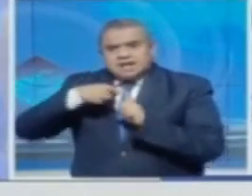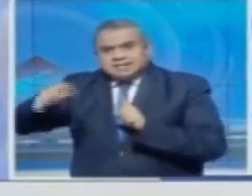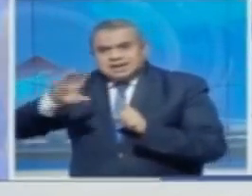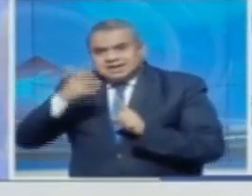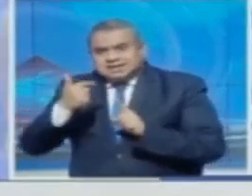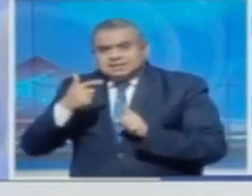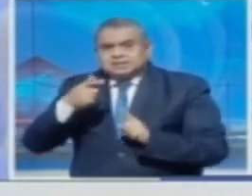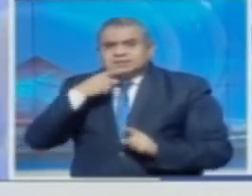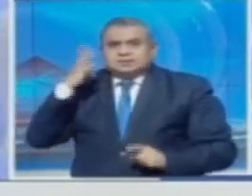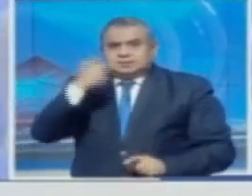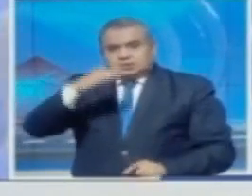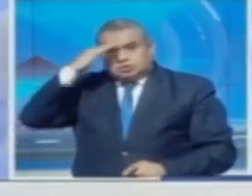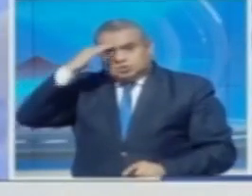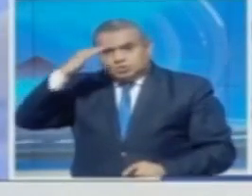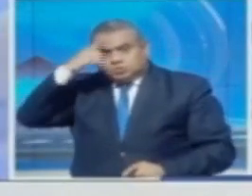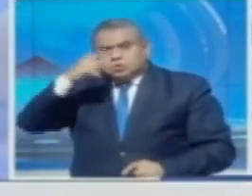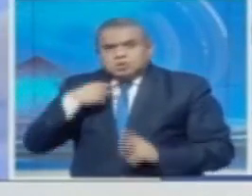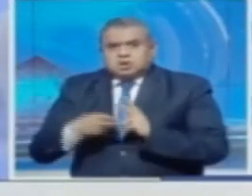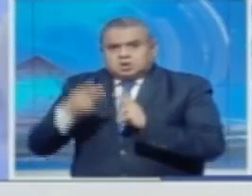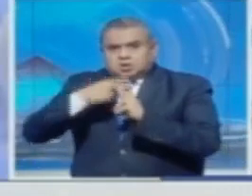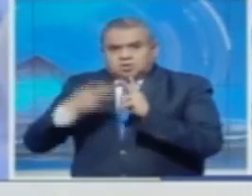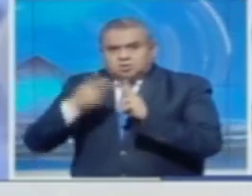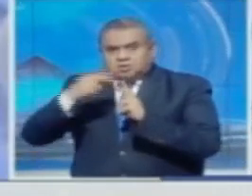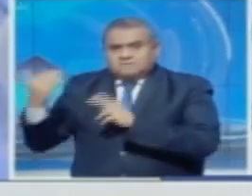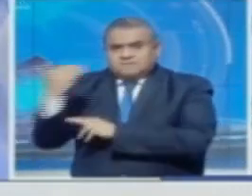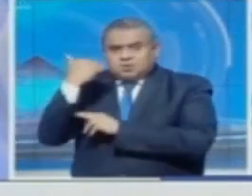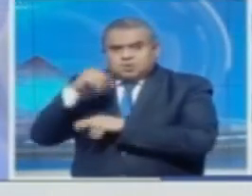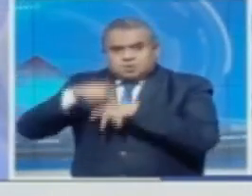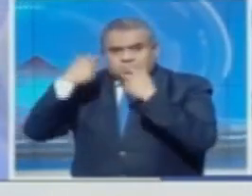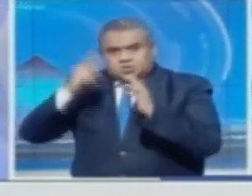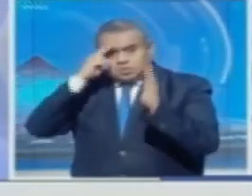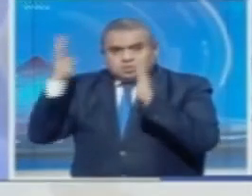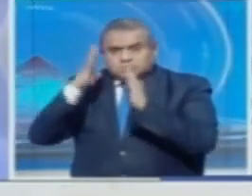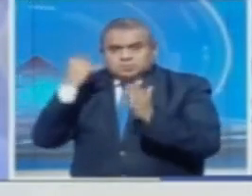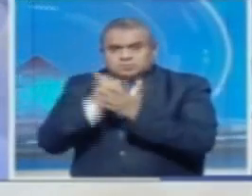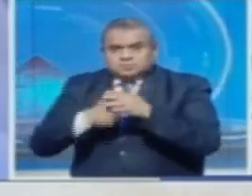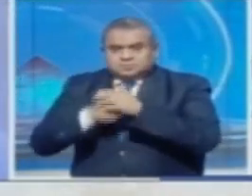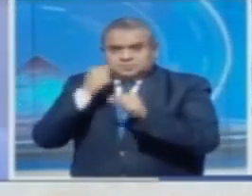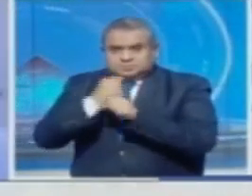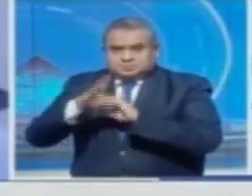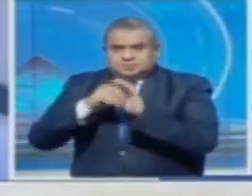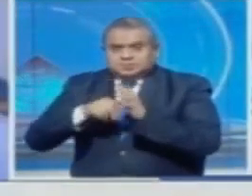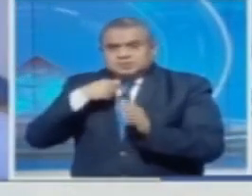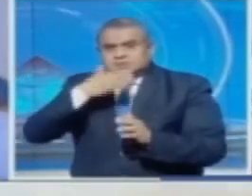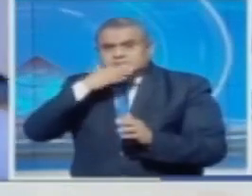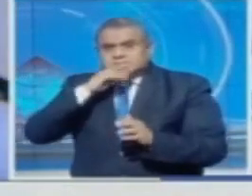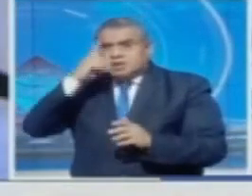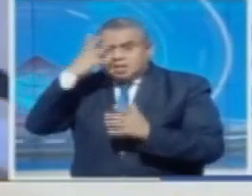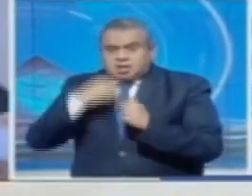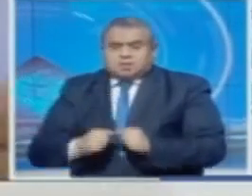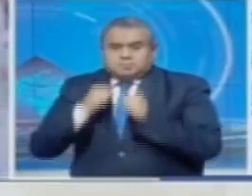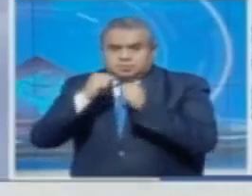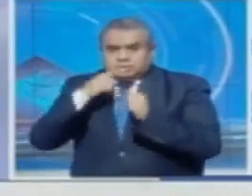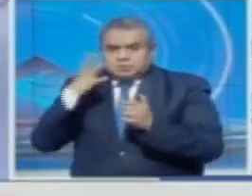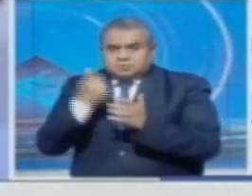شكرا على حسن خدمة الفندق وخدمة البلد، وعودا ان شاء الله عشمنا في الله